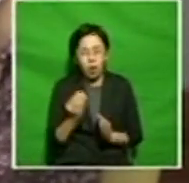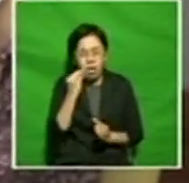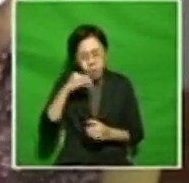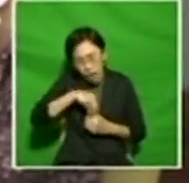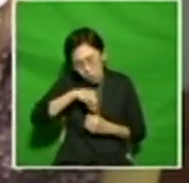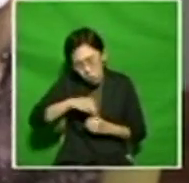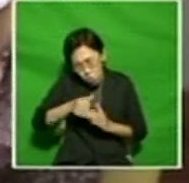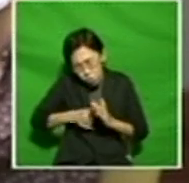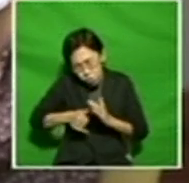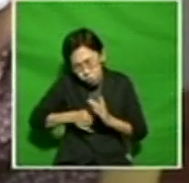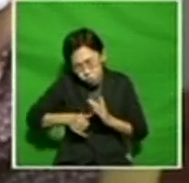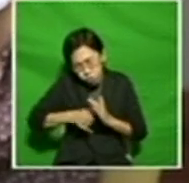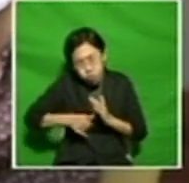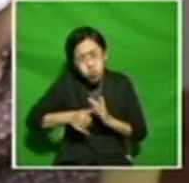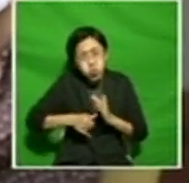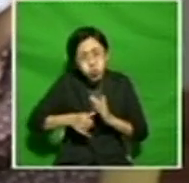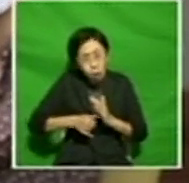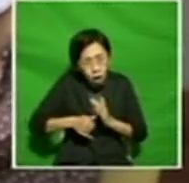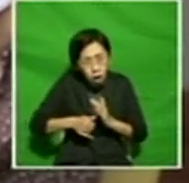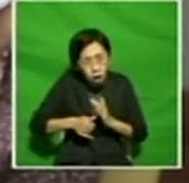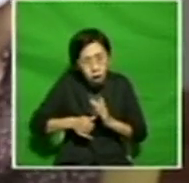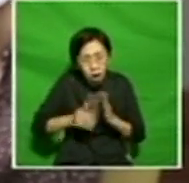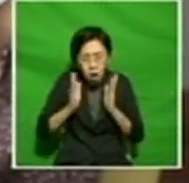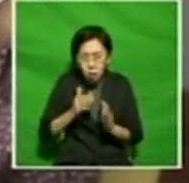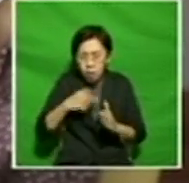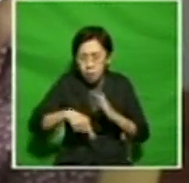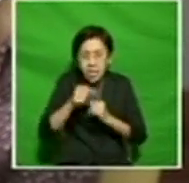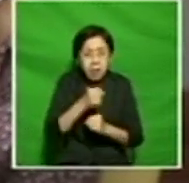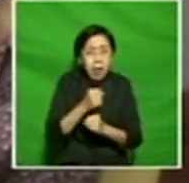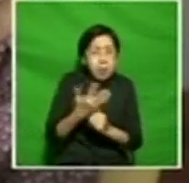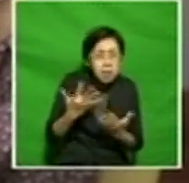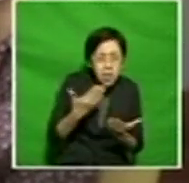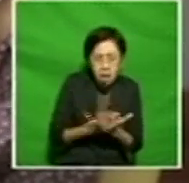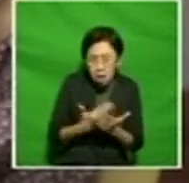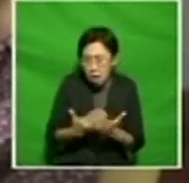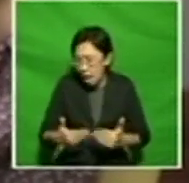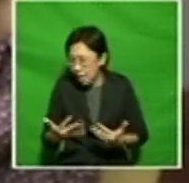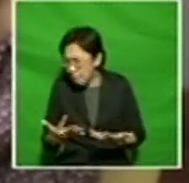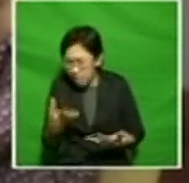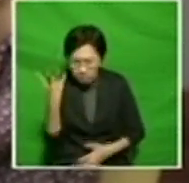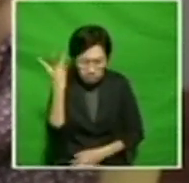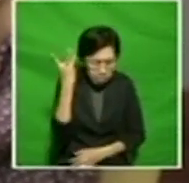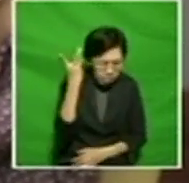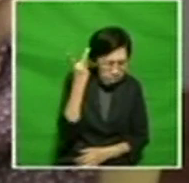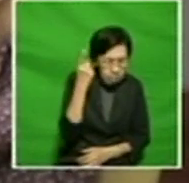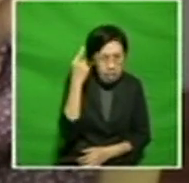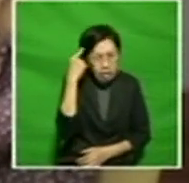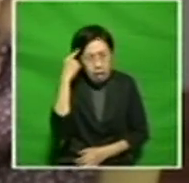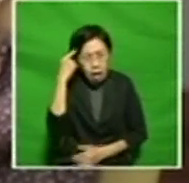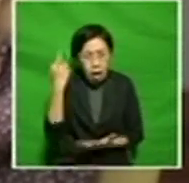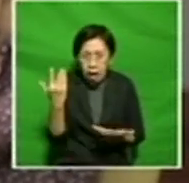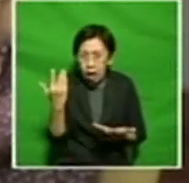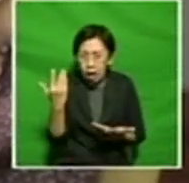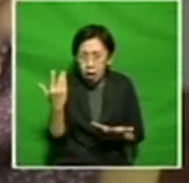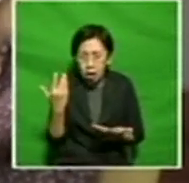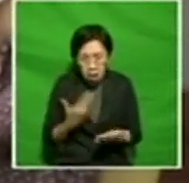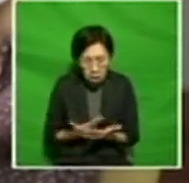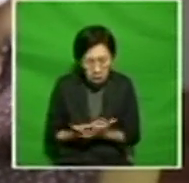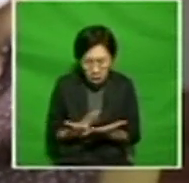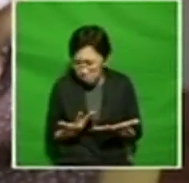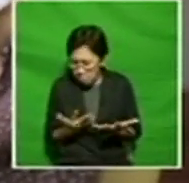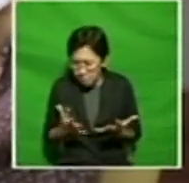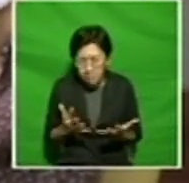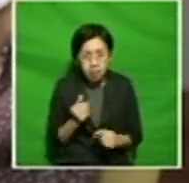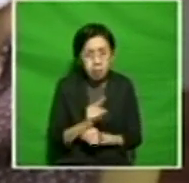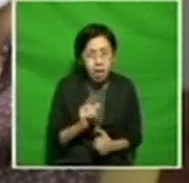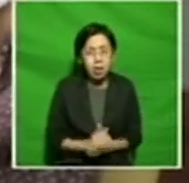ใหญ่แล้วก็หลายคนที่ไม่ได้ไปทำงานขาดรายได้ครับเริ่มมีความกังวลเกี่ยวกับภาวะความมั่นคงแล้วว่า